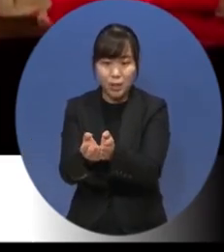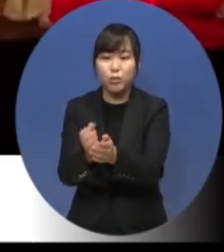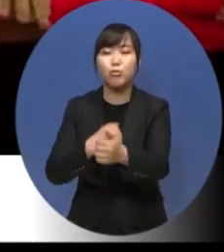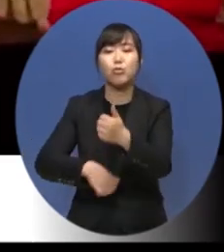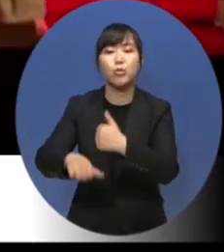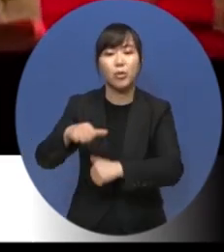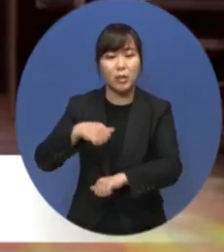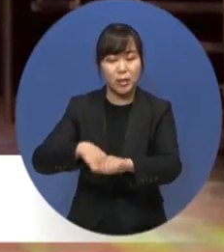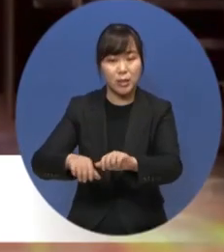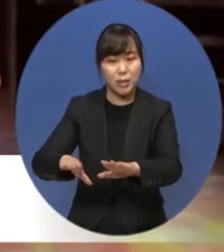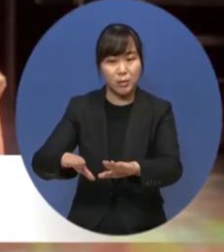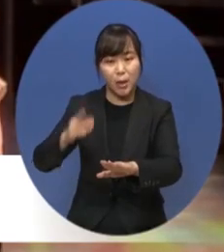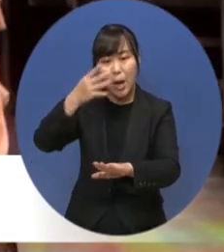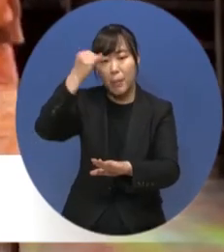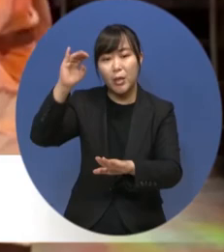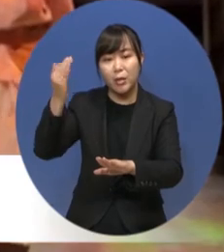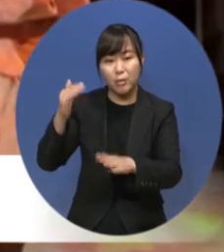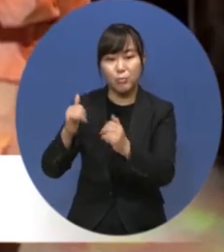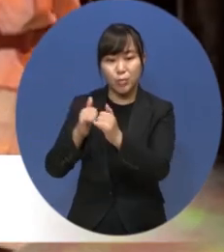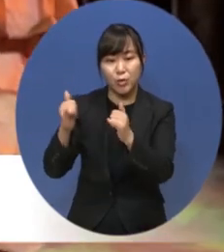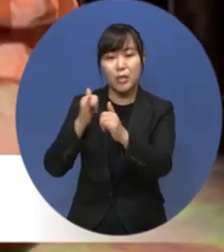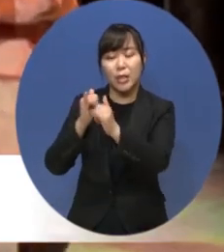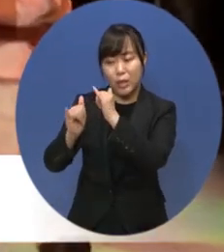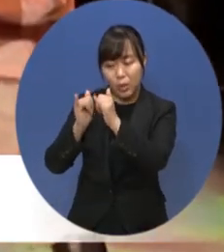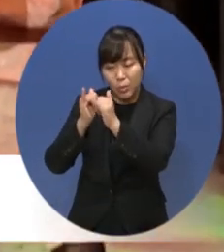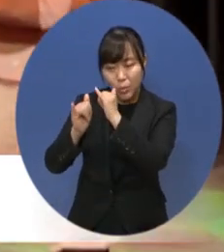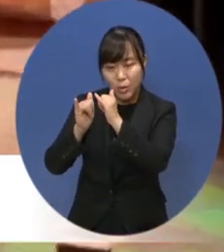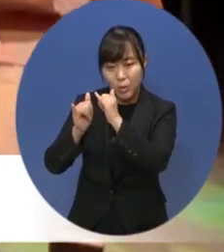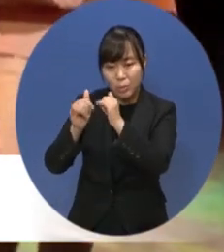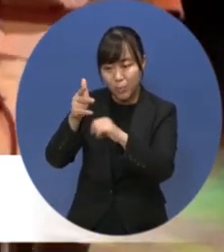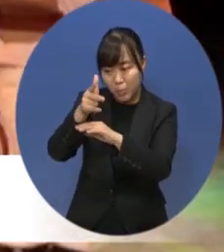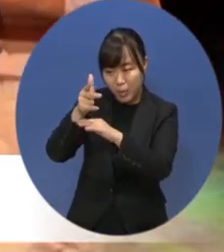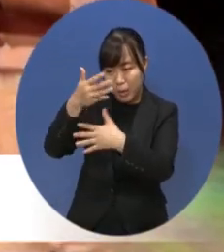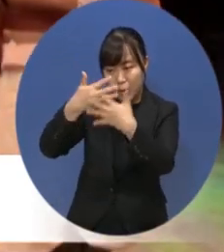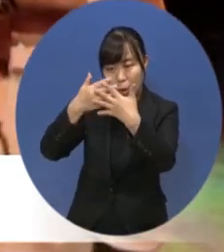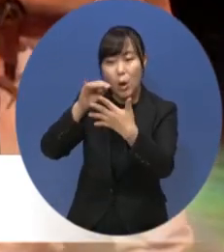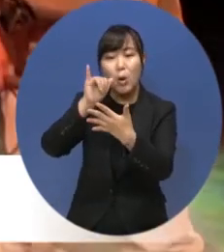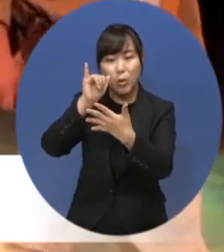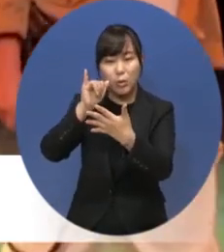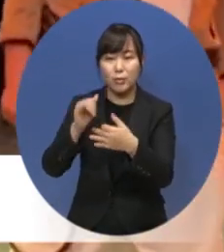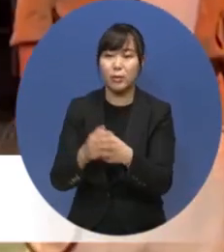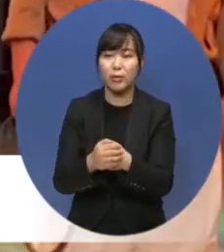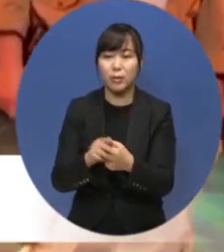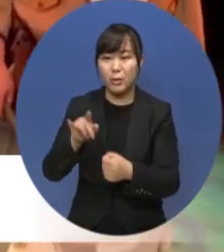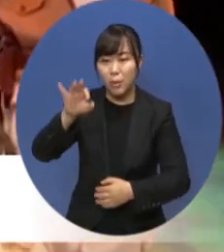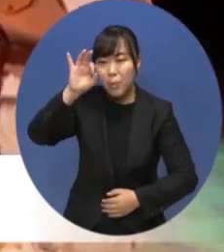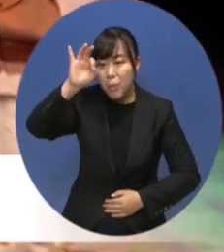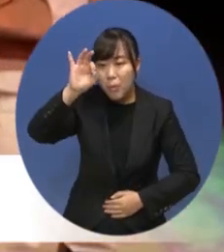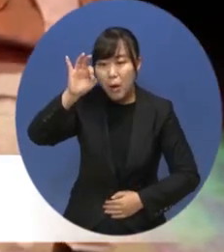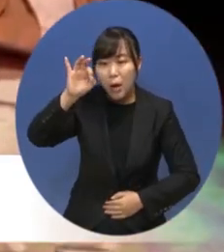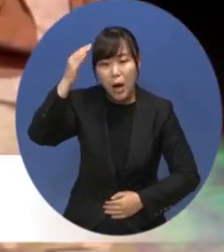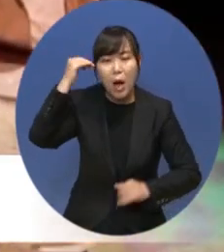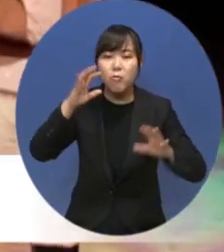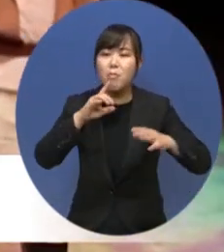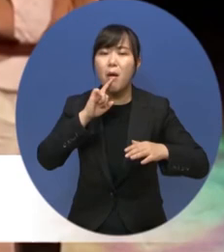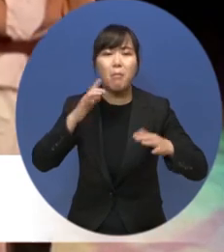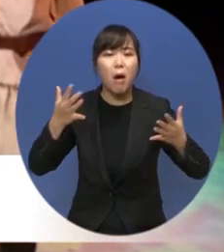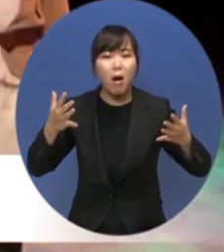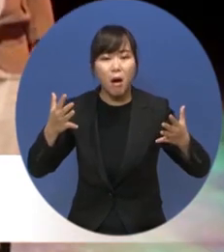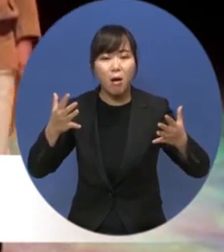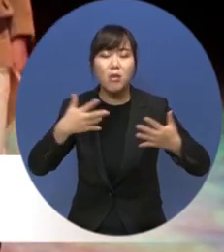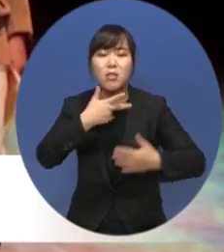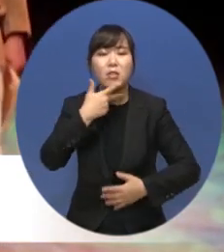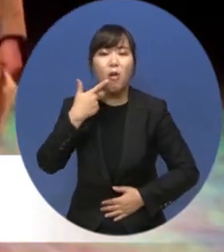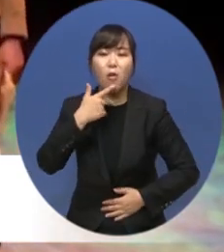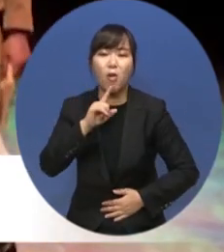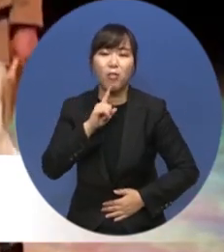후손들 그 지금은 할머니가 된 분을 인터뷰에서 찍은 영상이 있어요. 거기 보면은 한국말 하나도 못하고